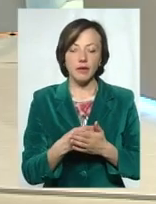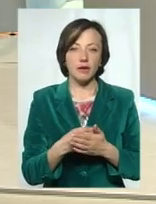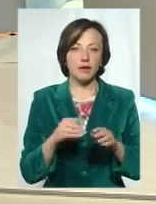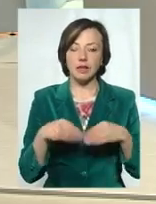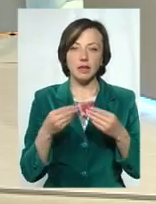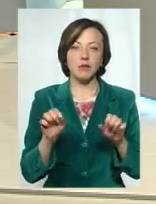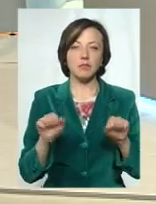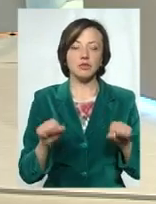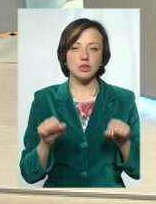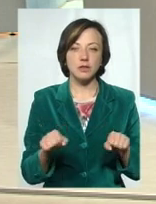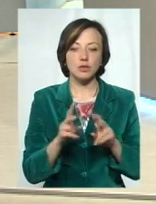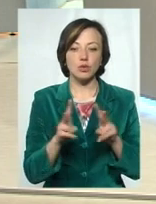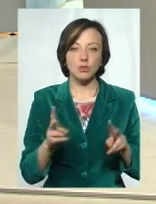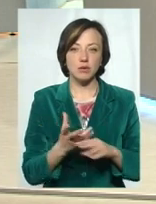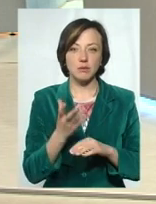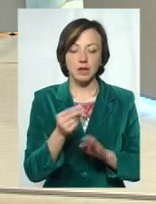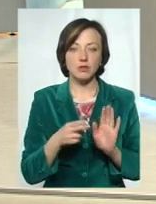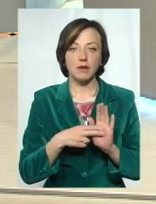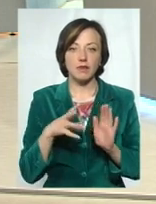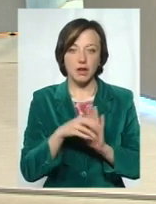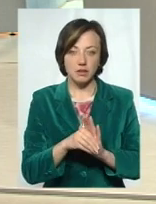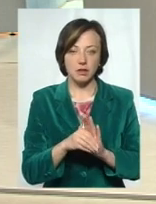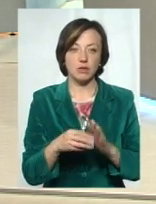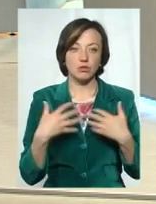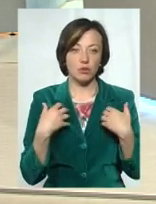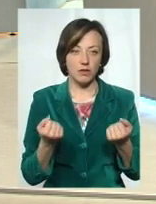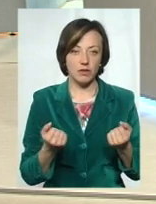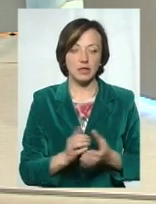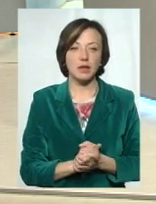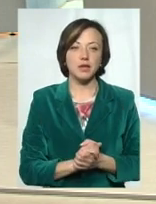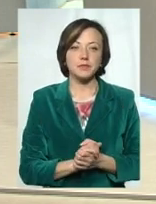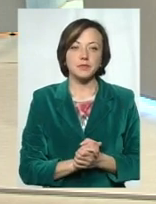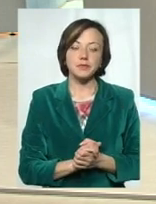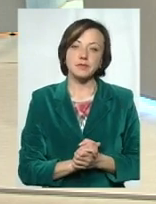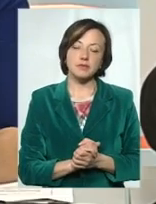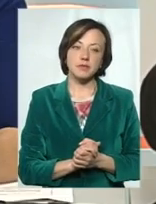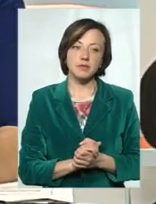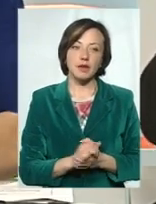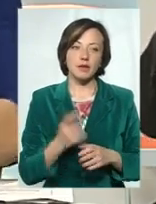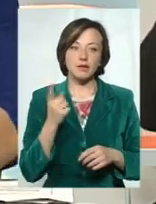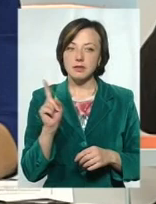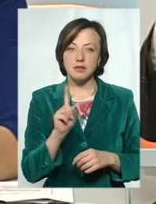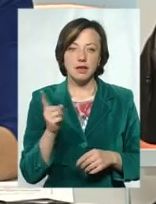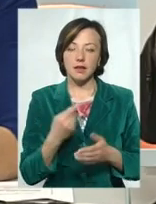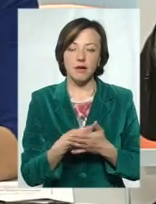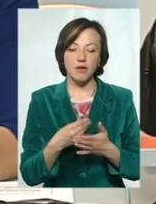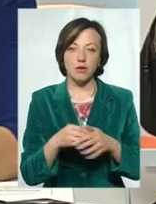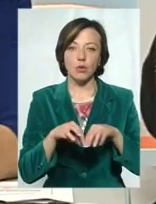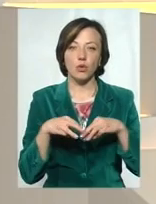дає можливості тим, хто сплачує внески, скористатися пільговою. Тут не фонд, це